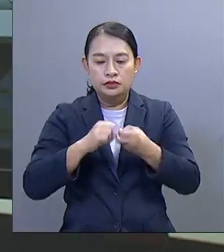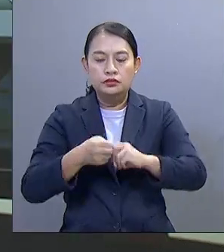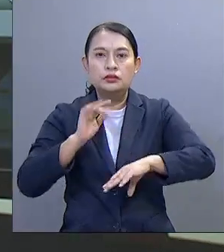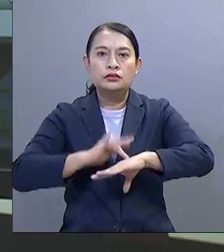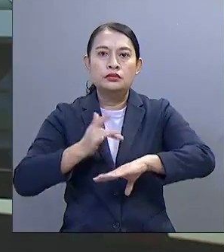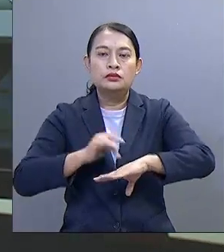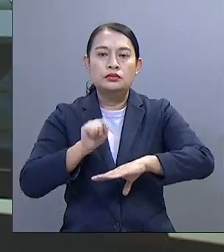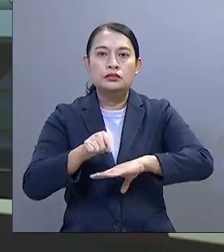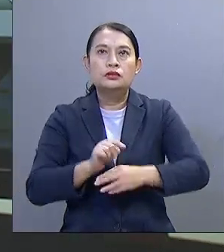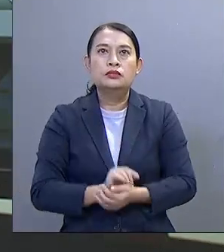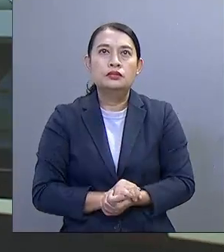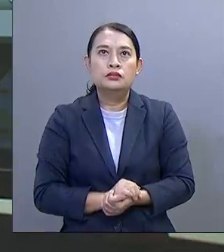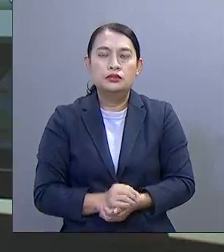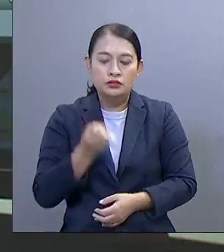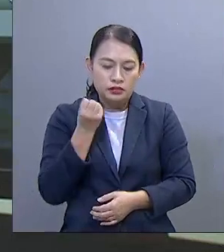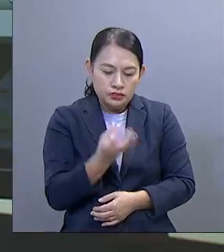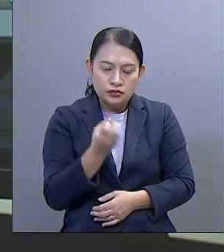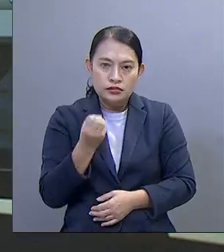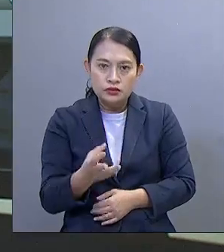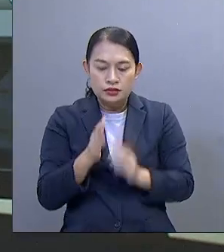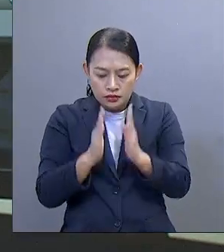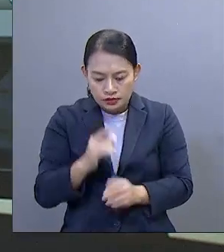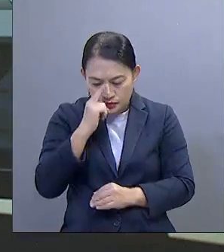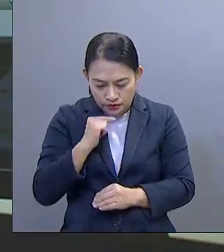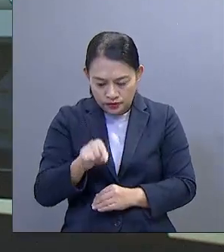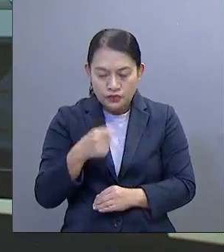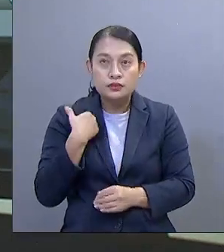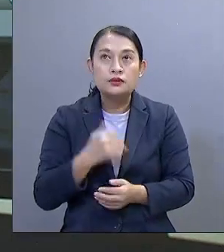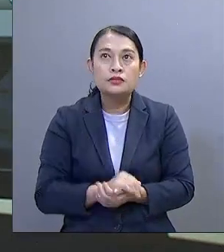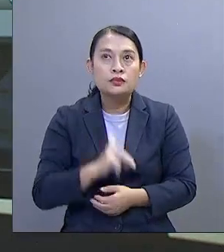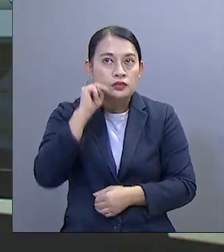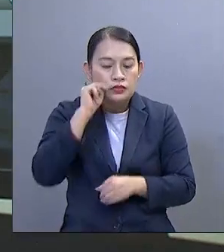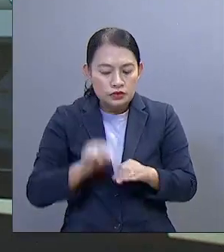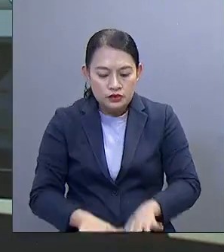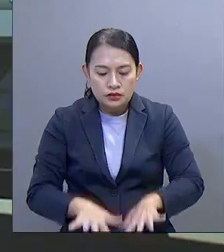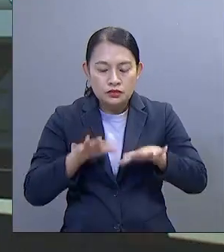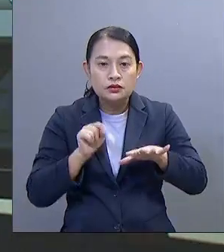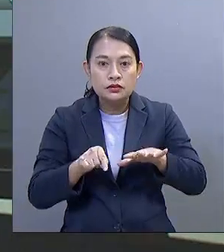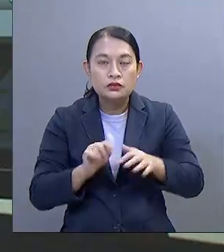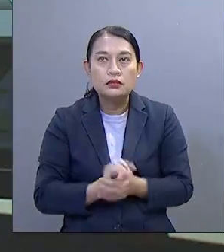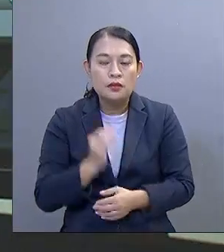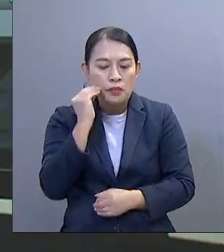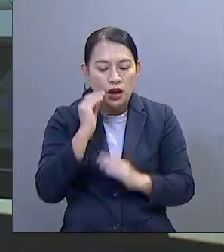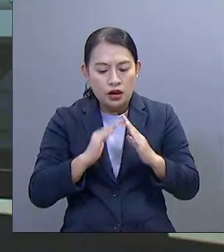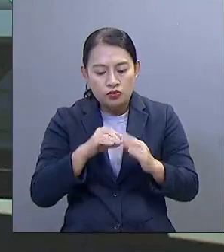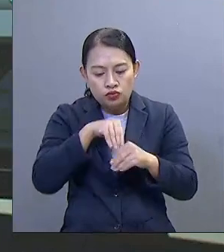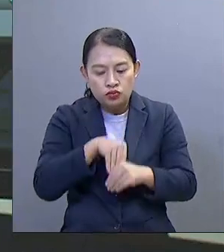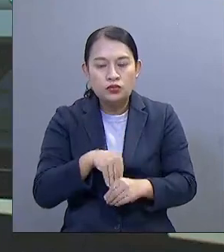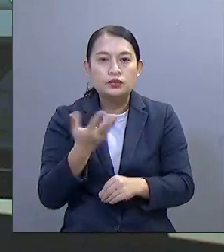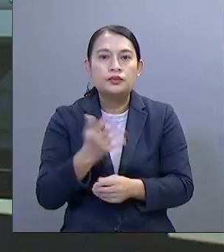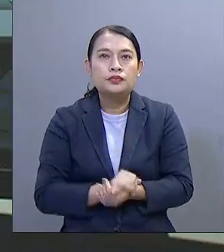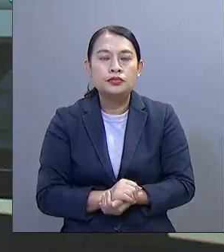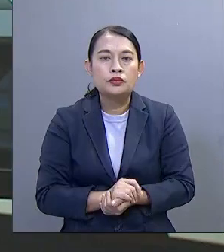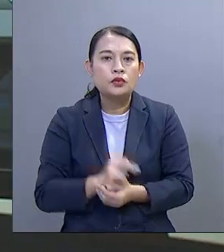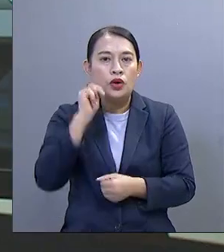ชาติ มันลุกเร้าคนไทยกจริงน้ำท่วมผู้คนก็ไม่มีที่อยู่อาสัยแต่พอน